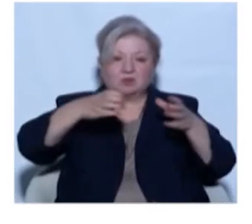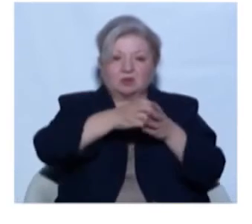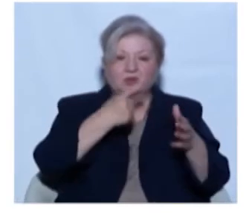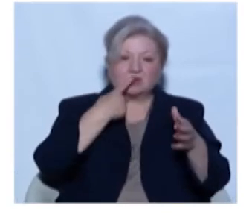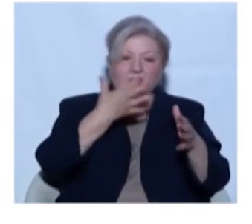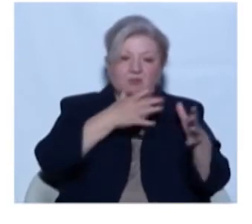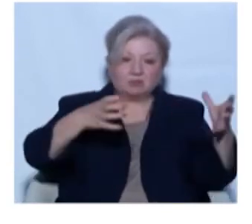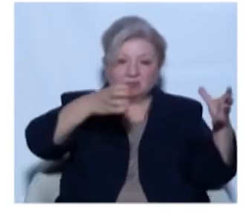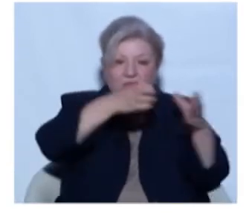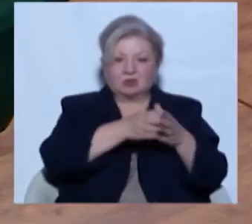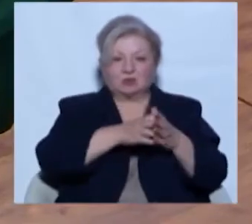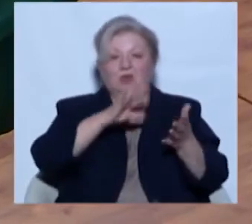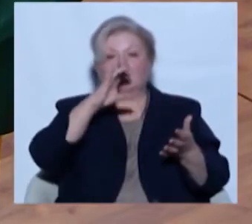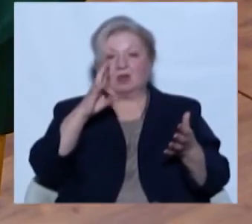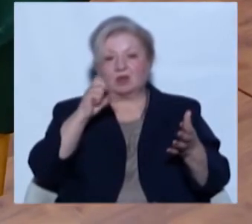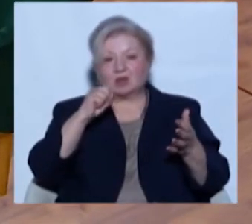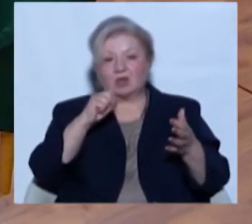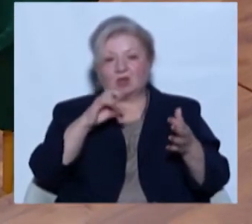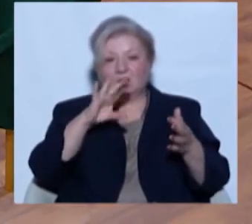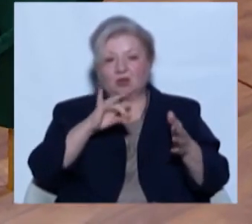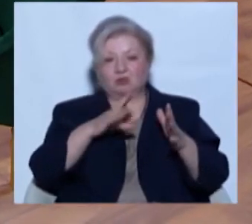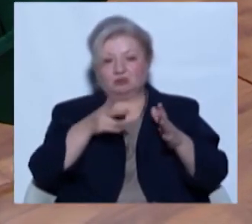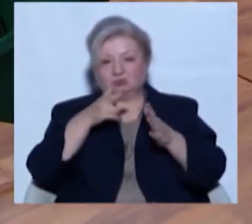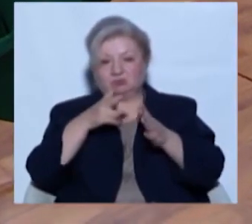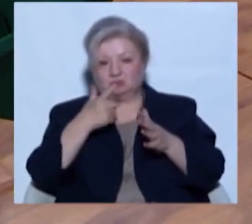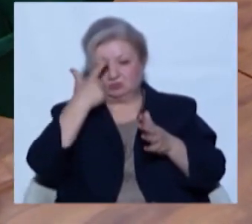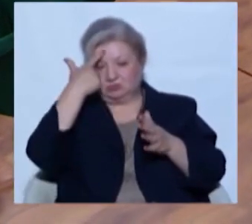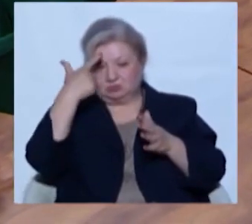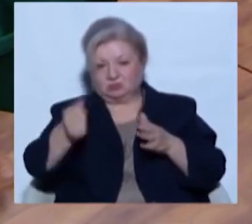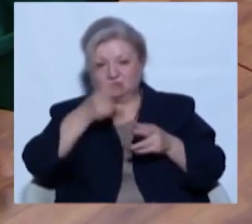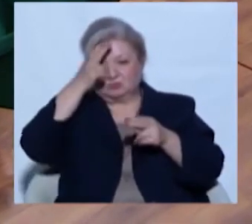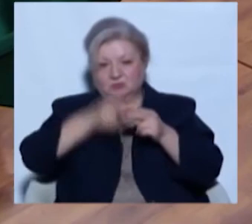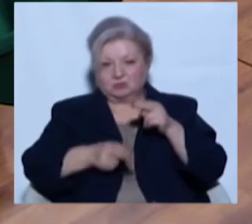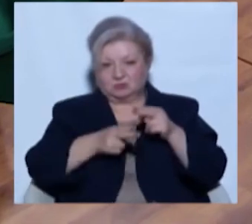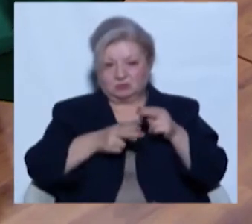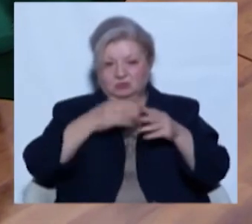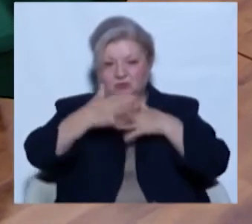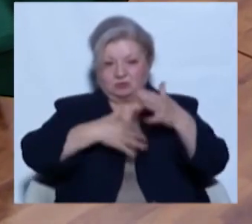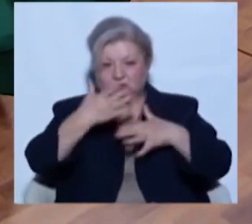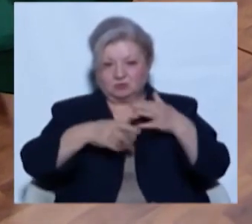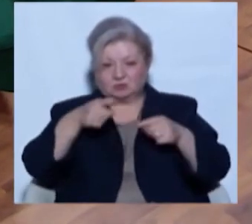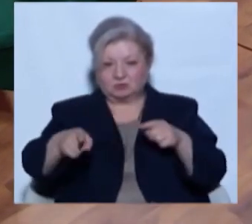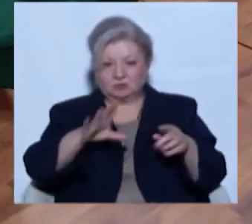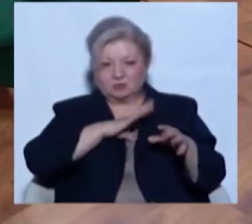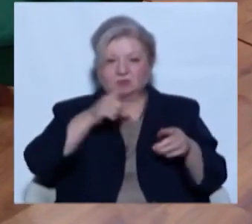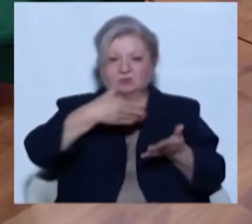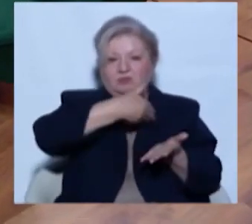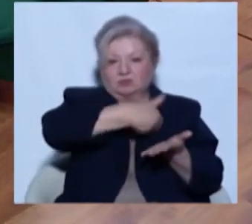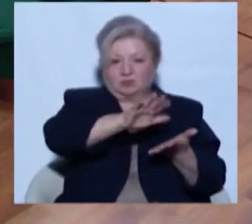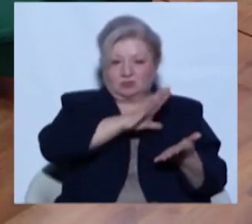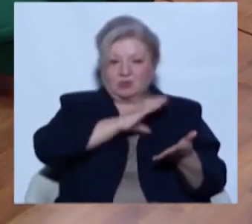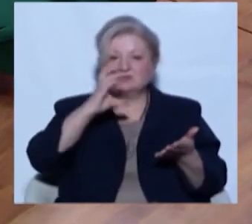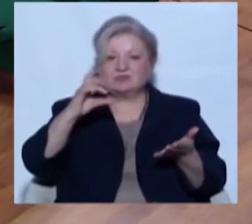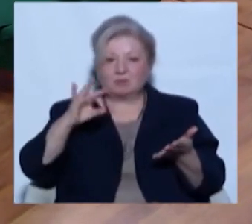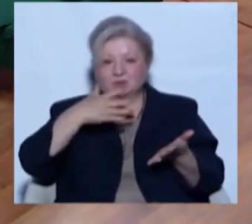მოსთხოვა შეეწყვიტა ეთნიკური წმენდები კოსოვოს ტერიტორიაზე, რასაც უარი უპასუხა